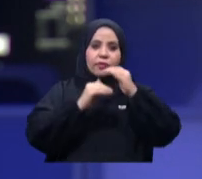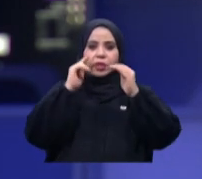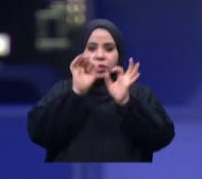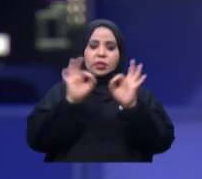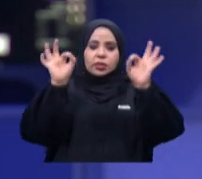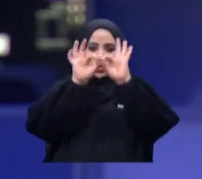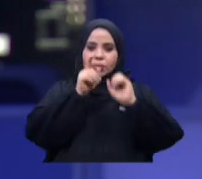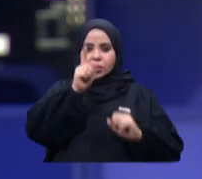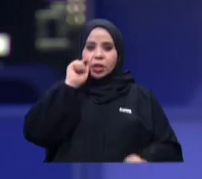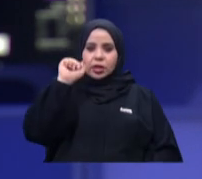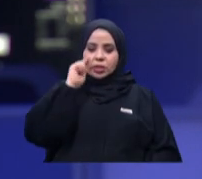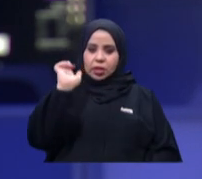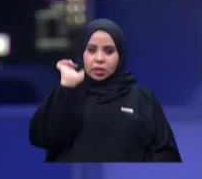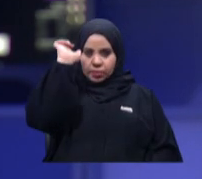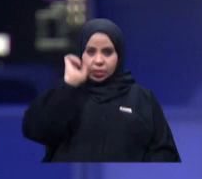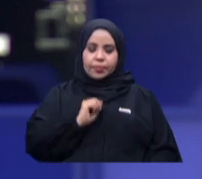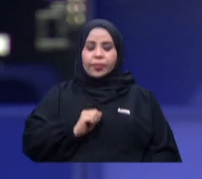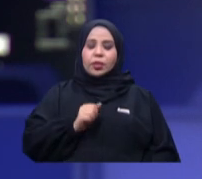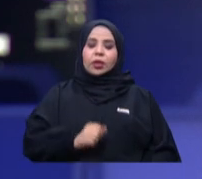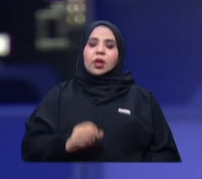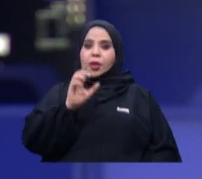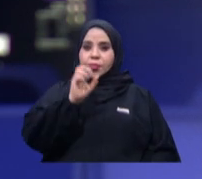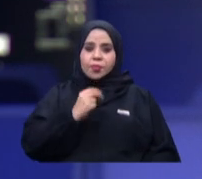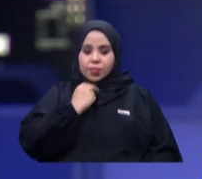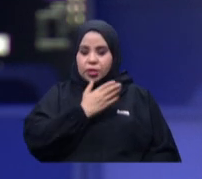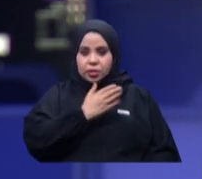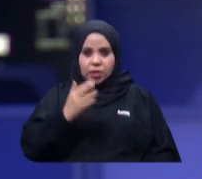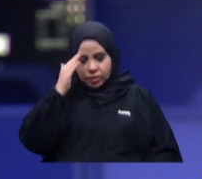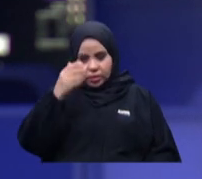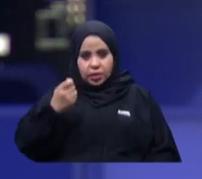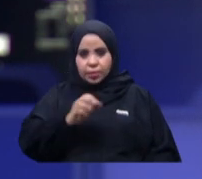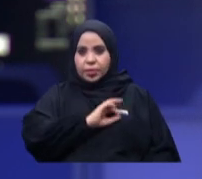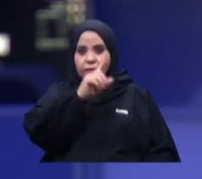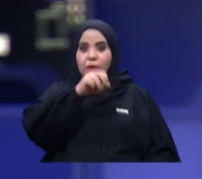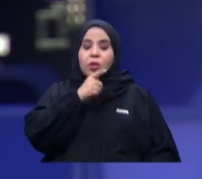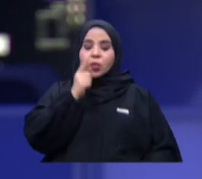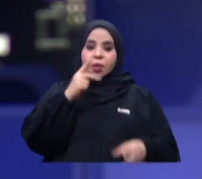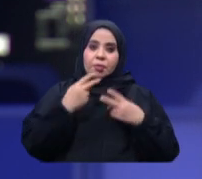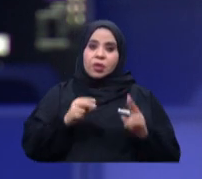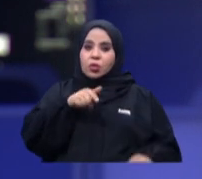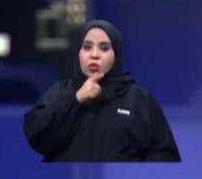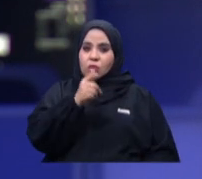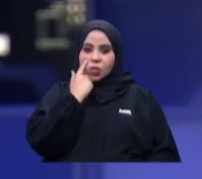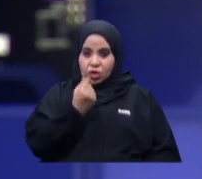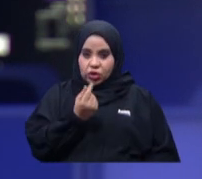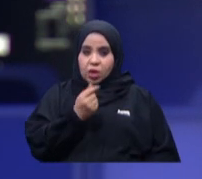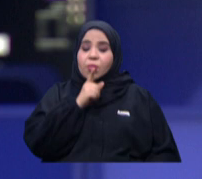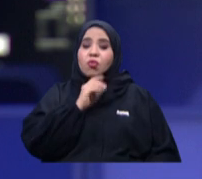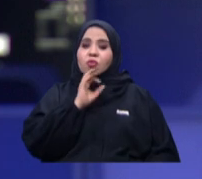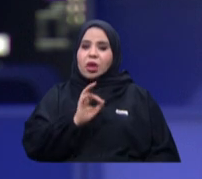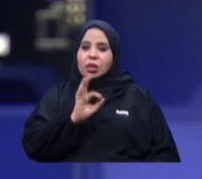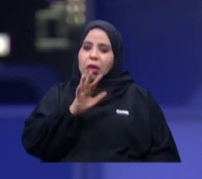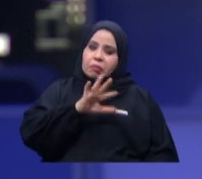التنفيذي للهيئة العامة للتأمين الاجتماعي. أستاذة إيمان، بداية، هل شراء المدة